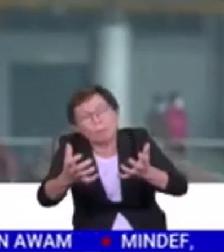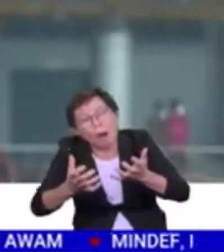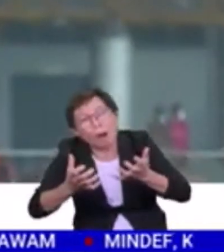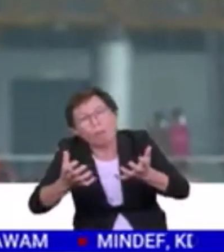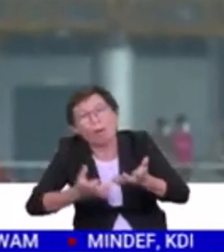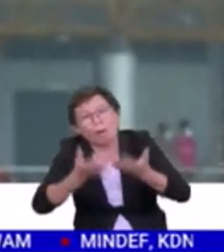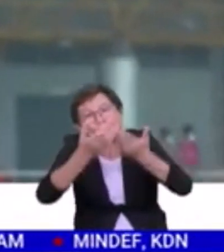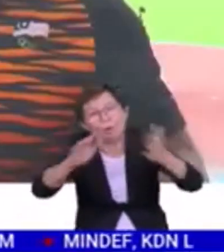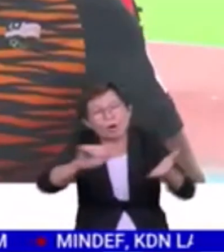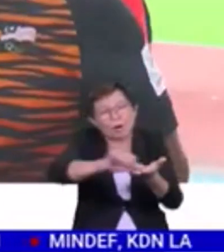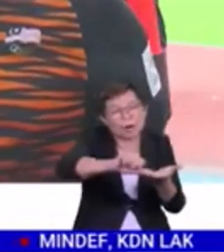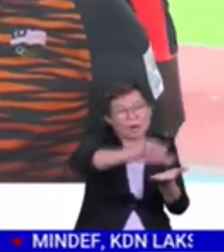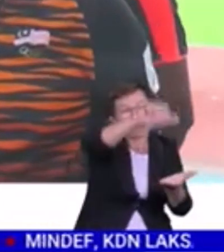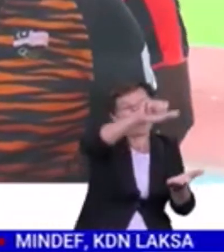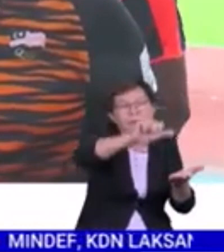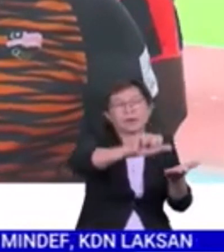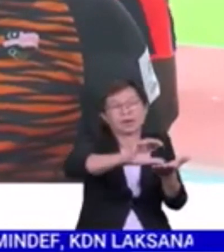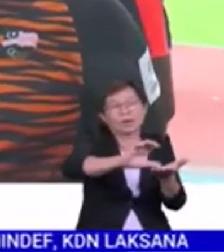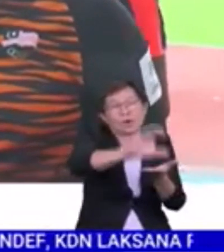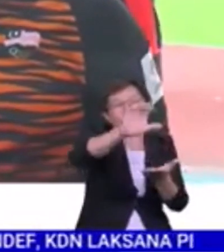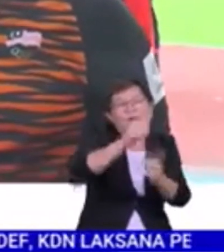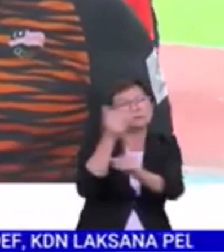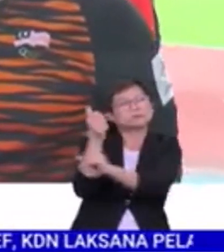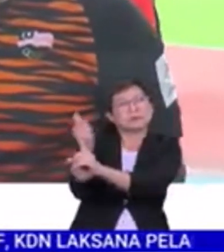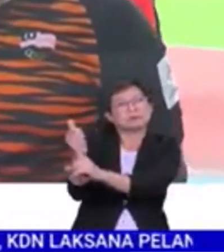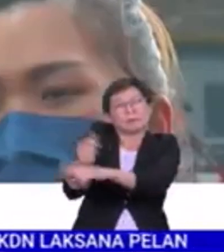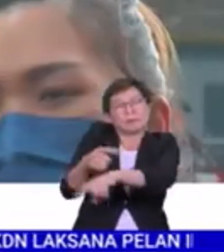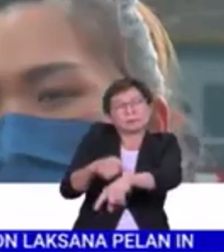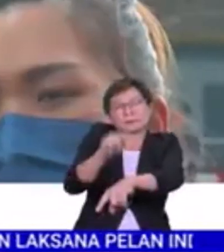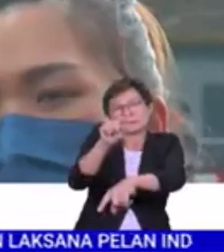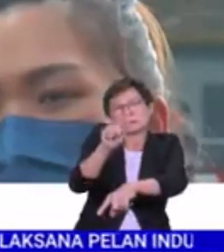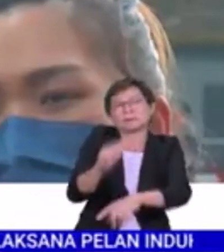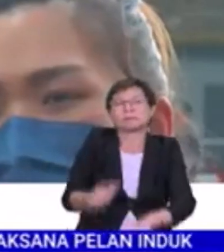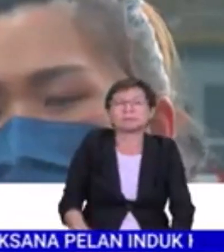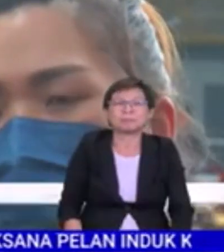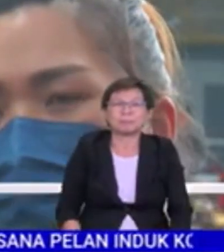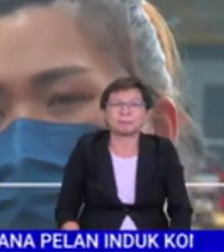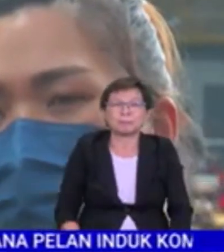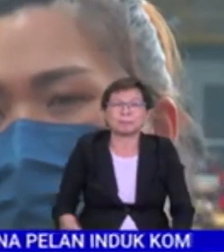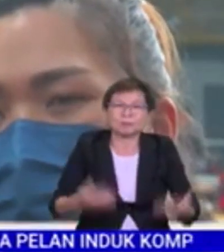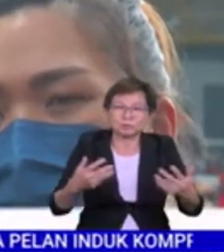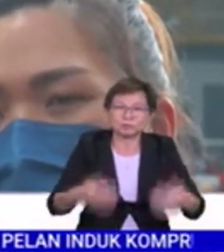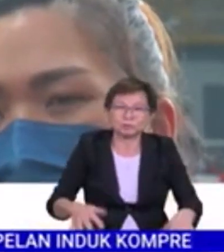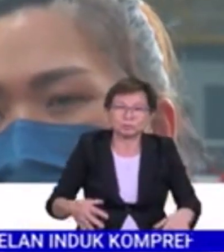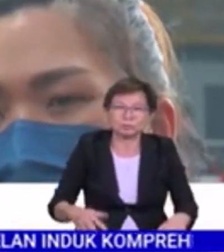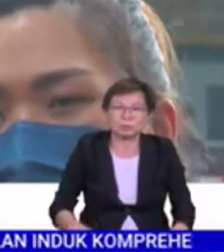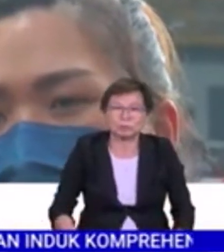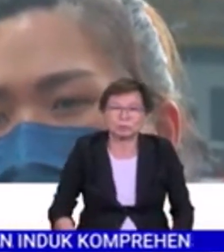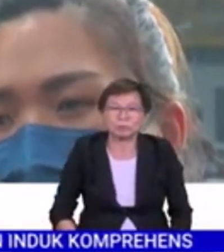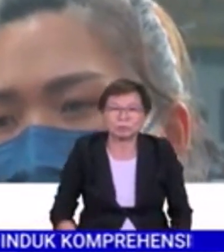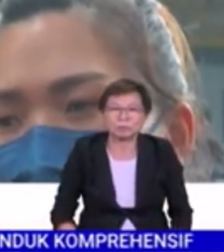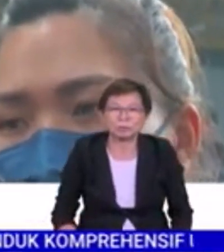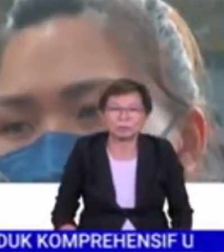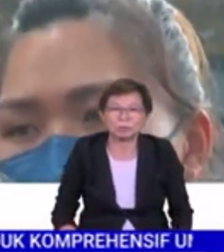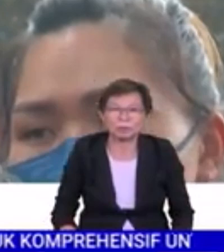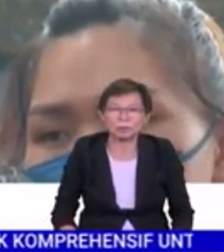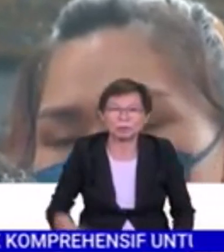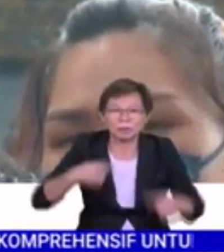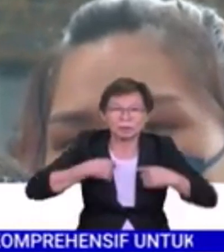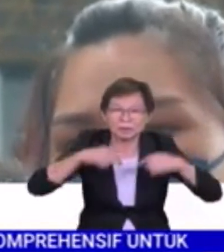untuk membuka akademinya sendiri dalam masa terdekat. Sudah 18 dah kan.